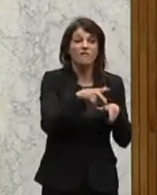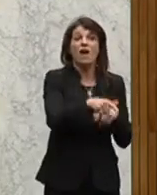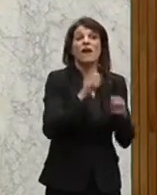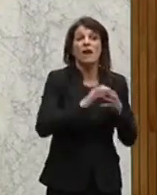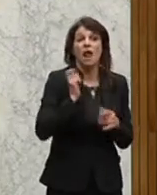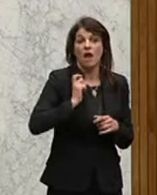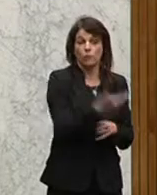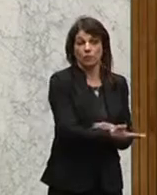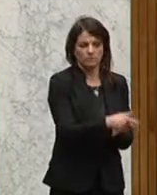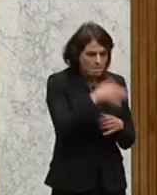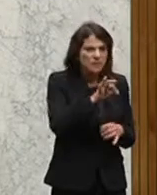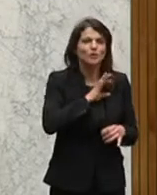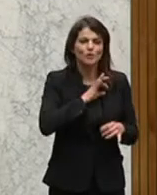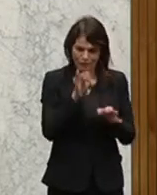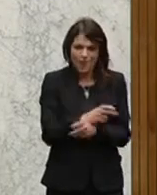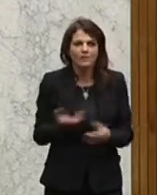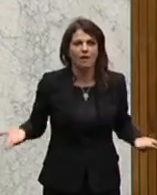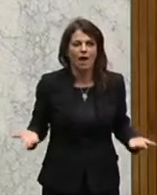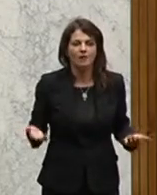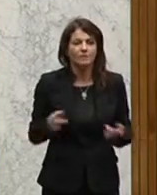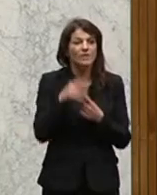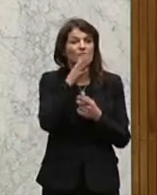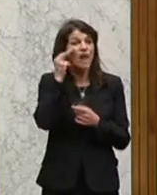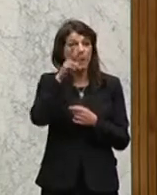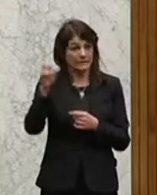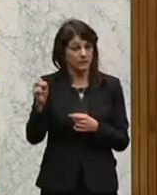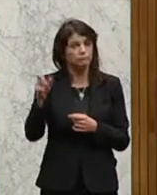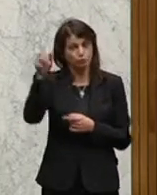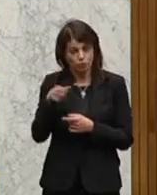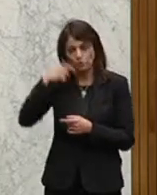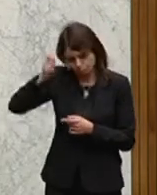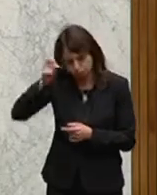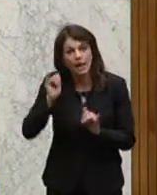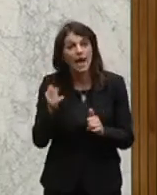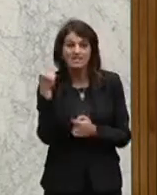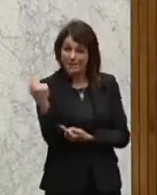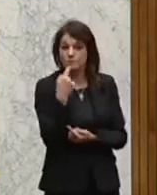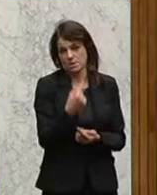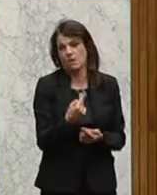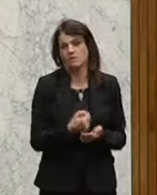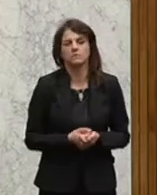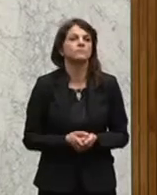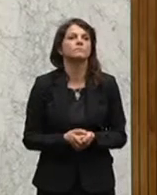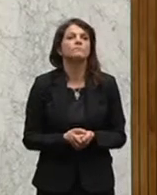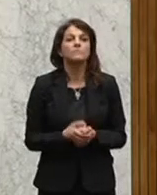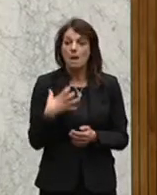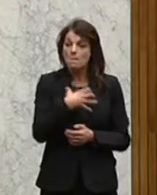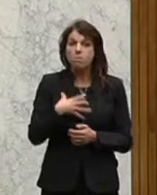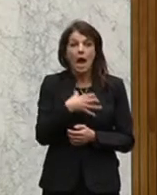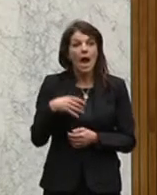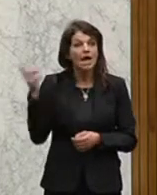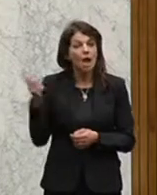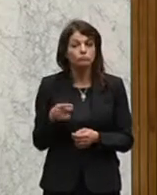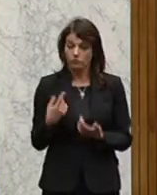dort hätten wir dann bessere Chancen. Und die Frau Gries, die ich sehr schätze, hat gesagt, die Bayern waren ja